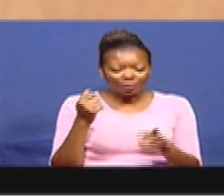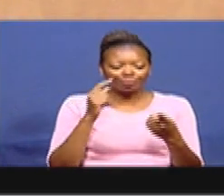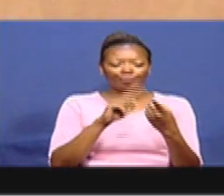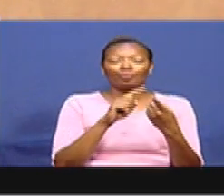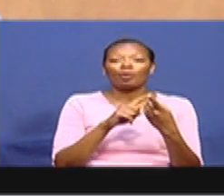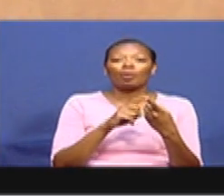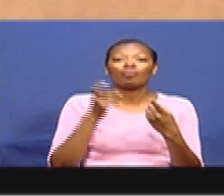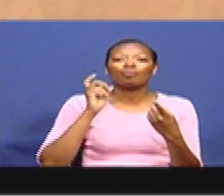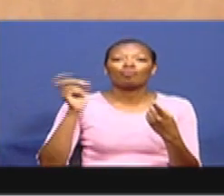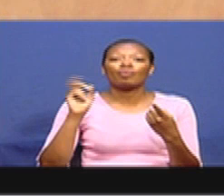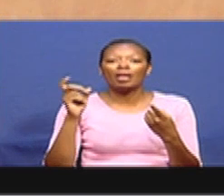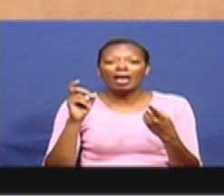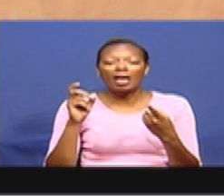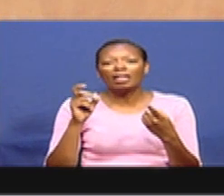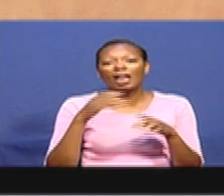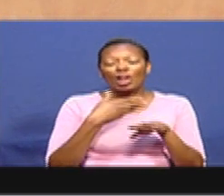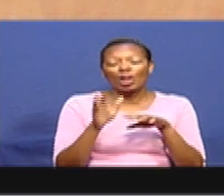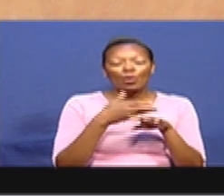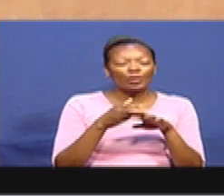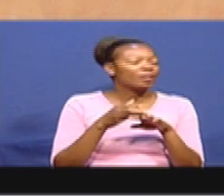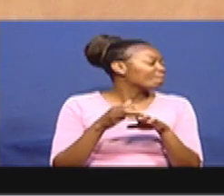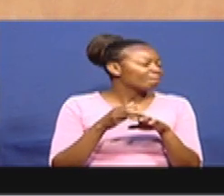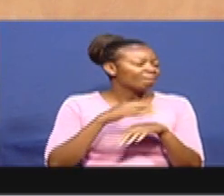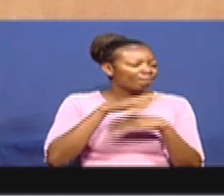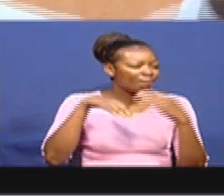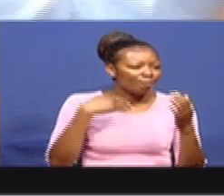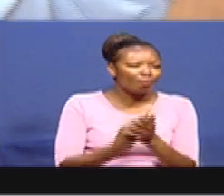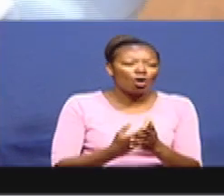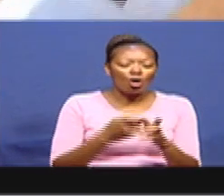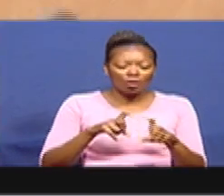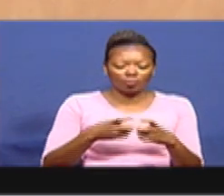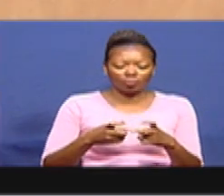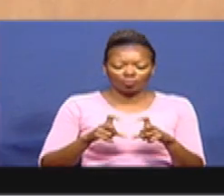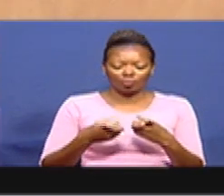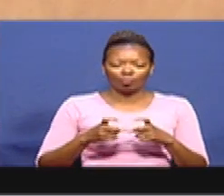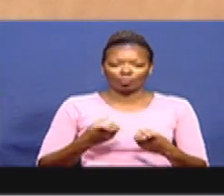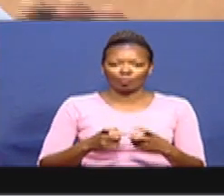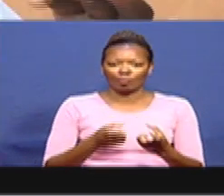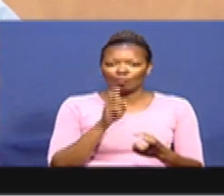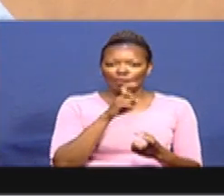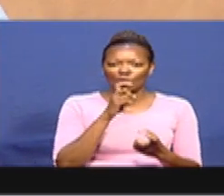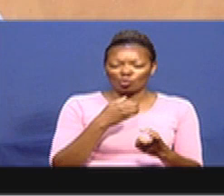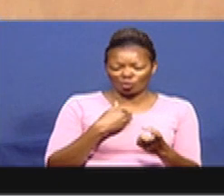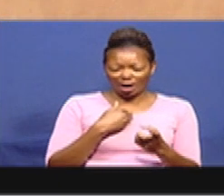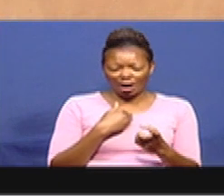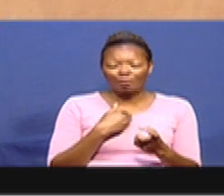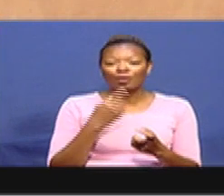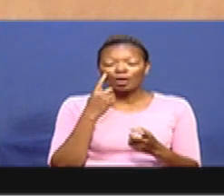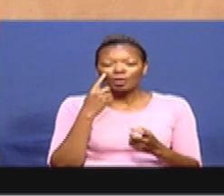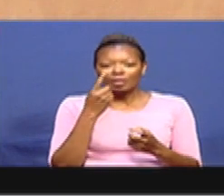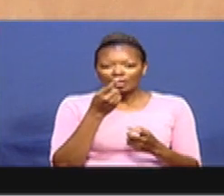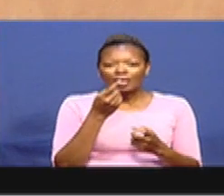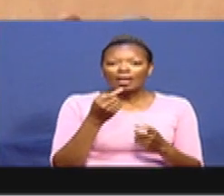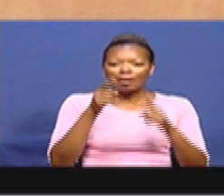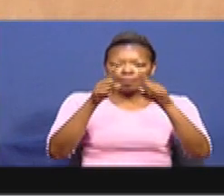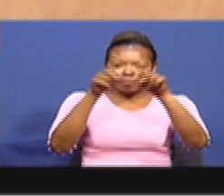moja, inaangua yote na at the same time. Wakati uliona kale kwa hatchery, tuko na layers tatu. Tunaweza